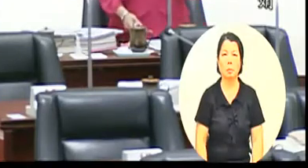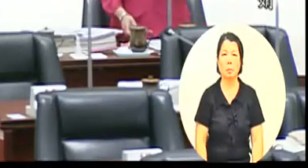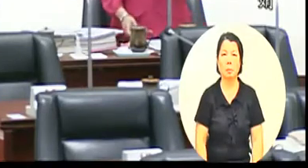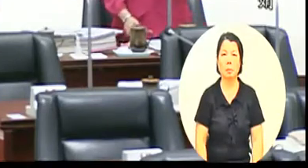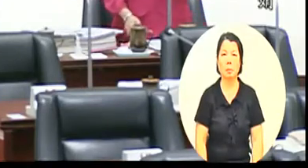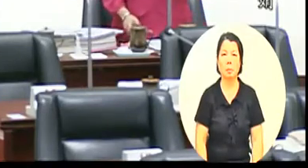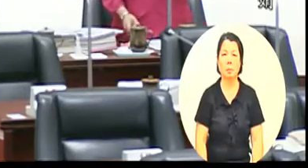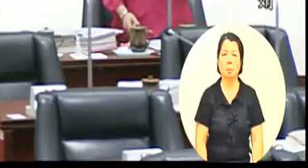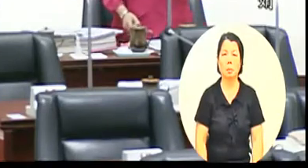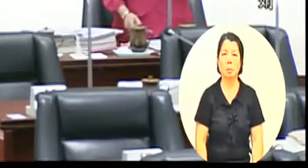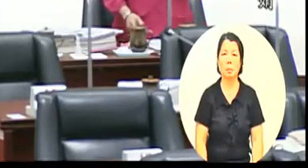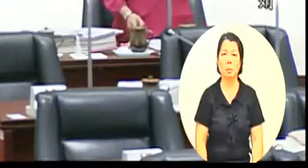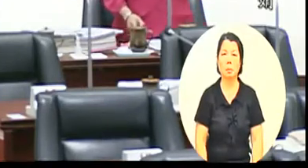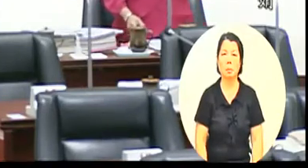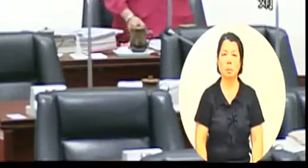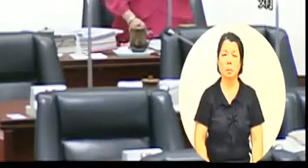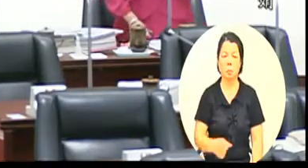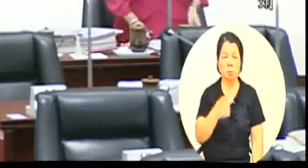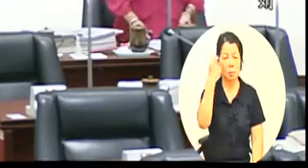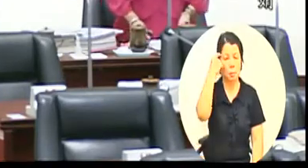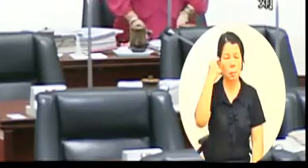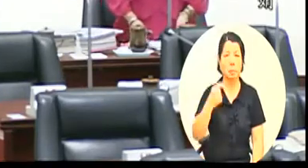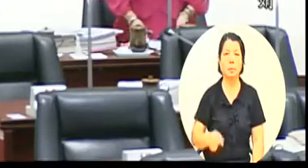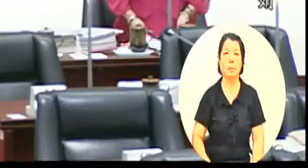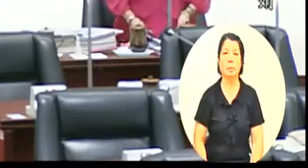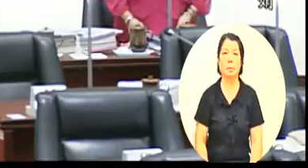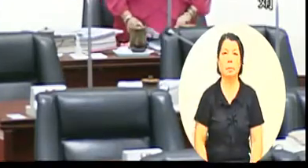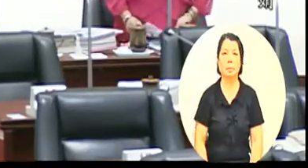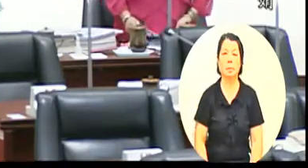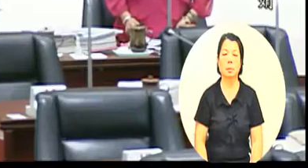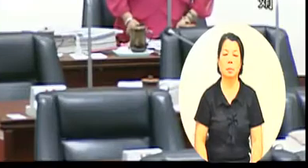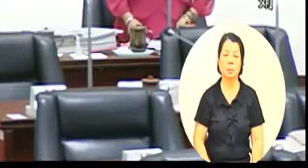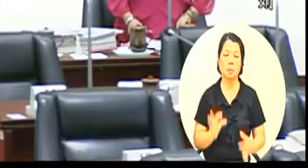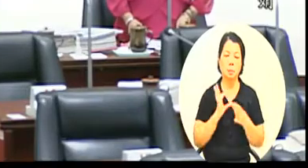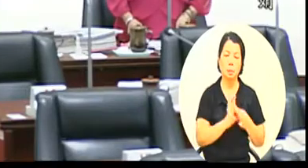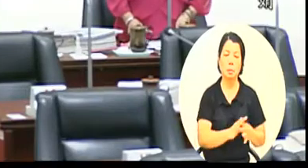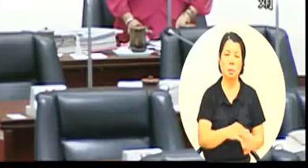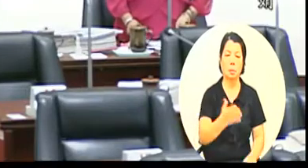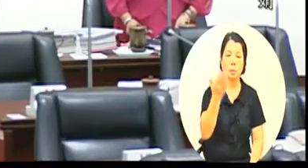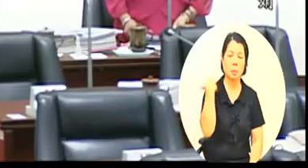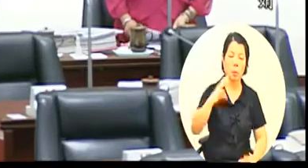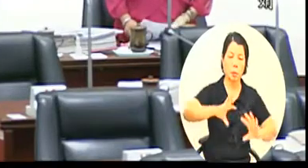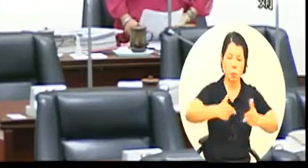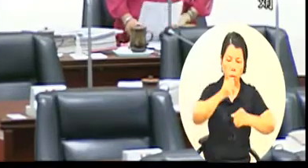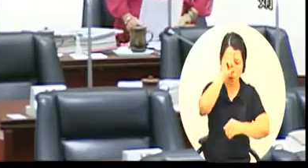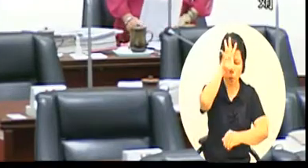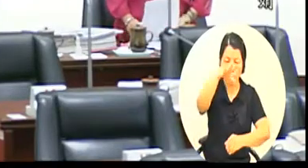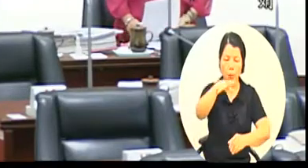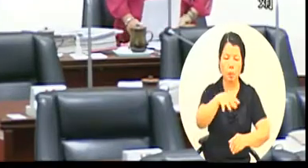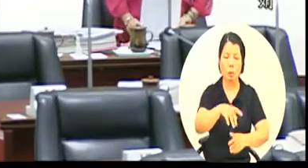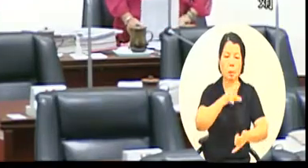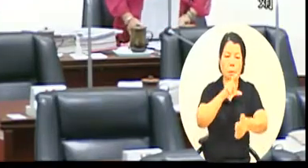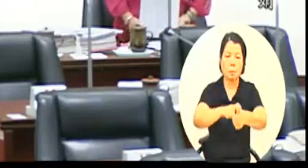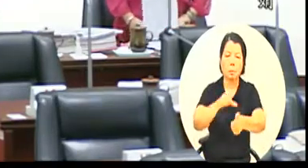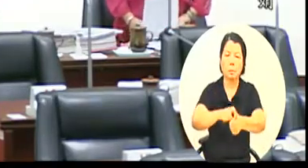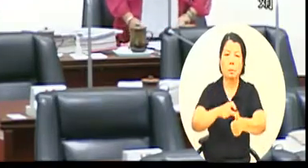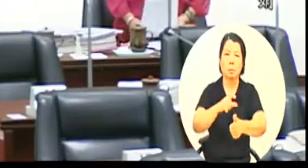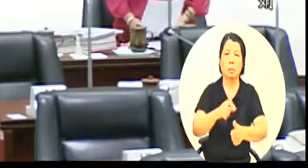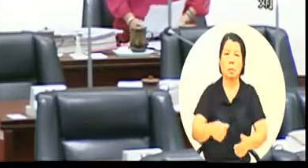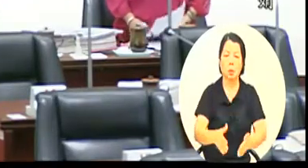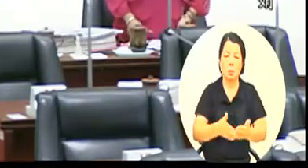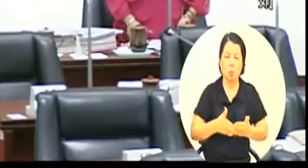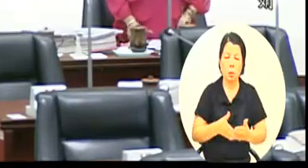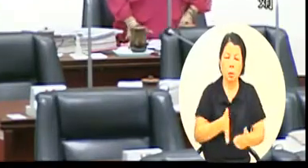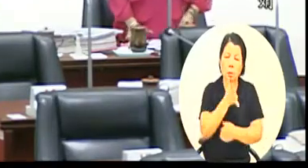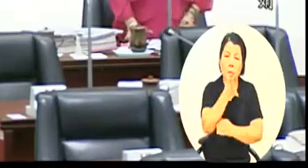谢谢哈。那我想我就延续我们上一次国民党党团的议题哈，禁闭率的问题，